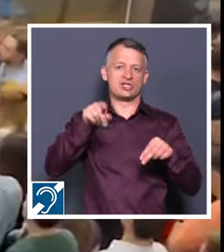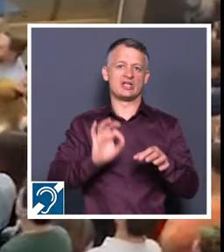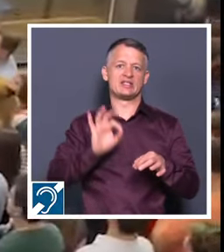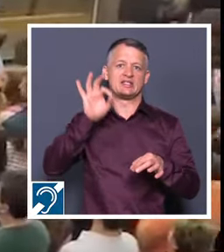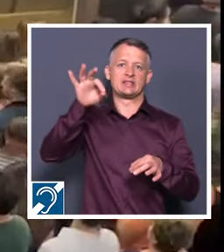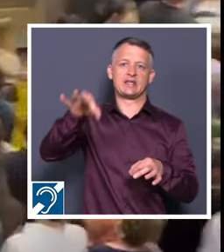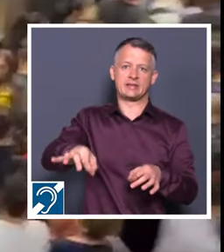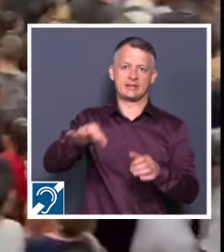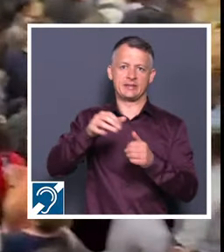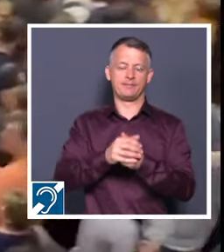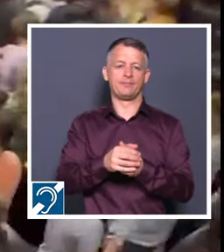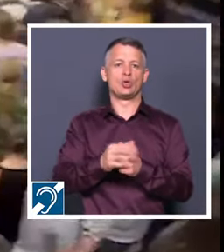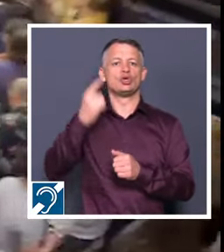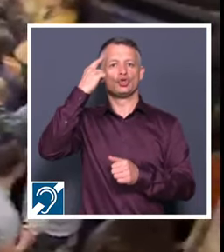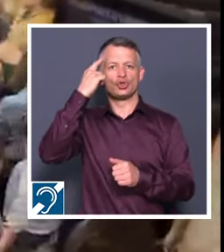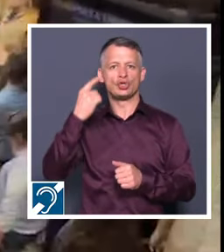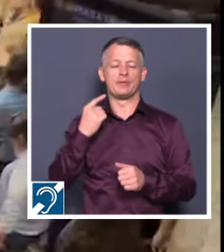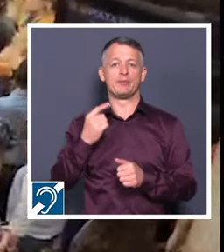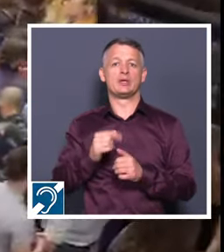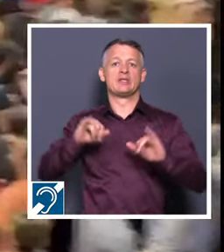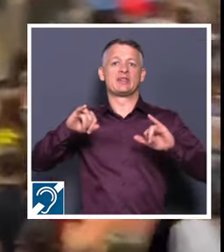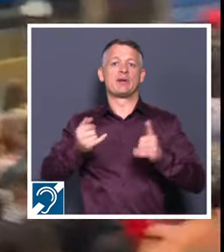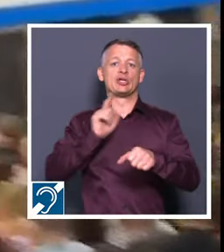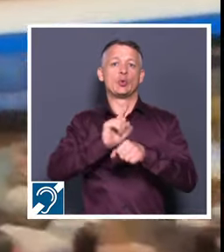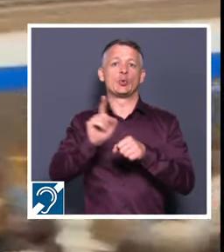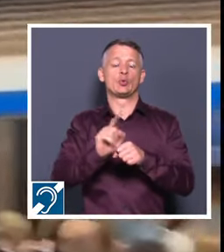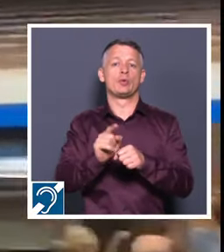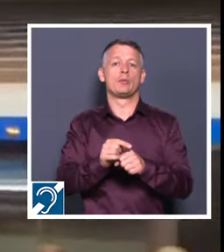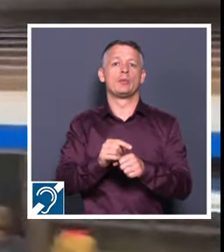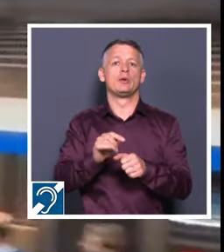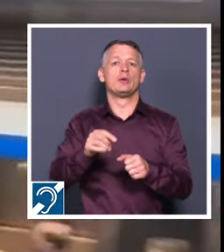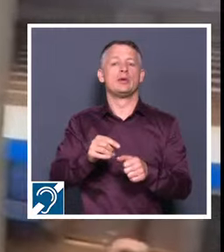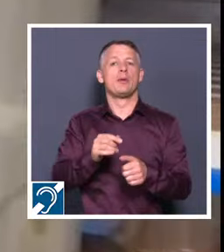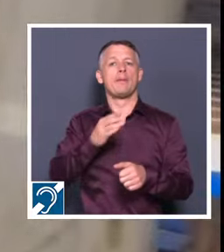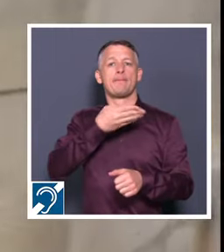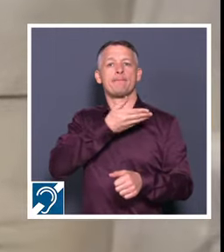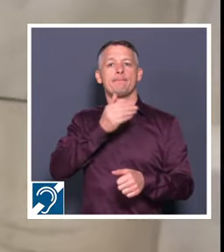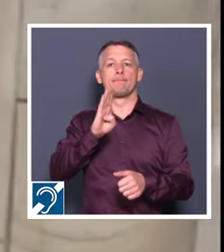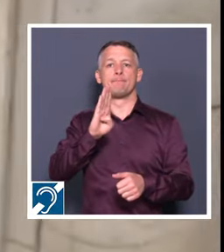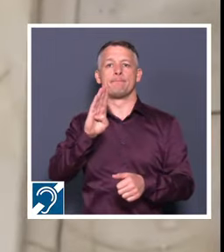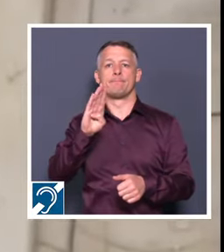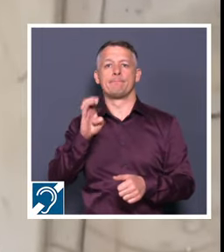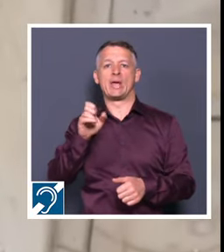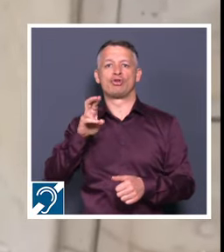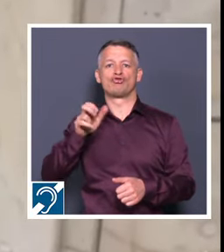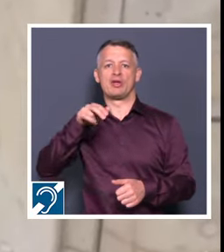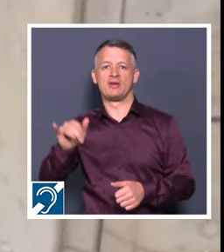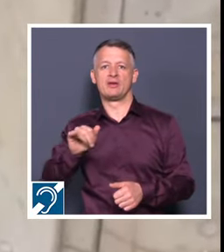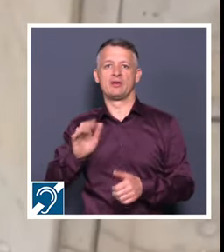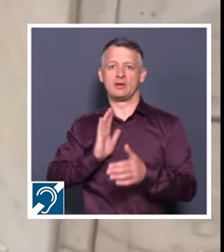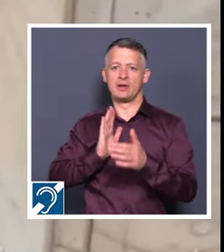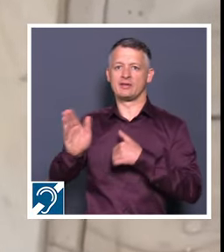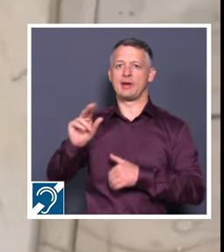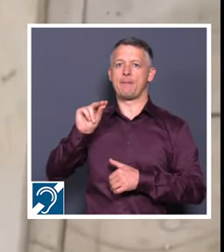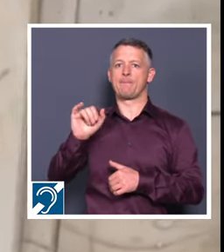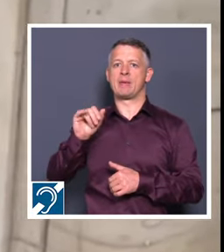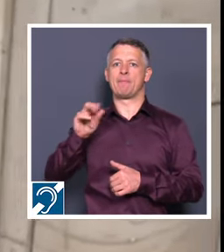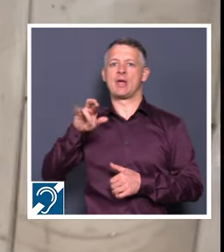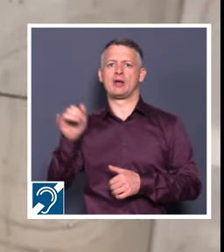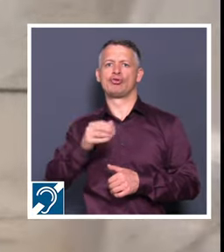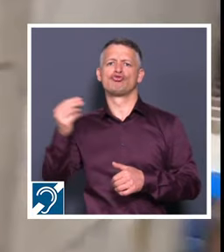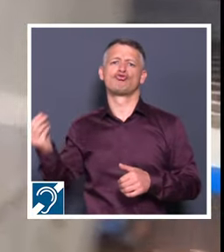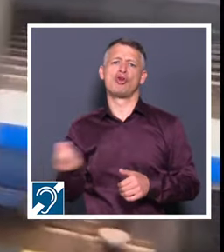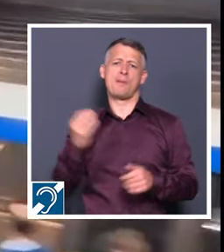peron. Știm că s-a petrecut acest lucru pe magistrala Berceni-Pipera, adică cea mai aglomerată magistrală care